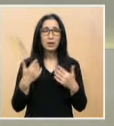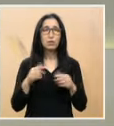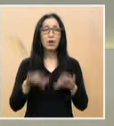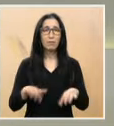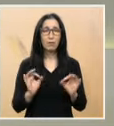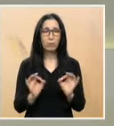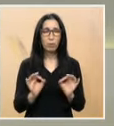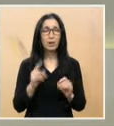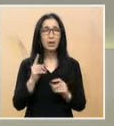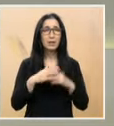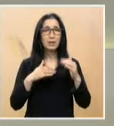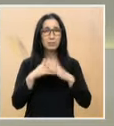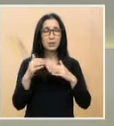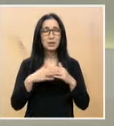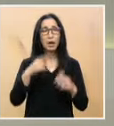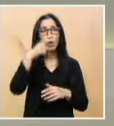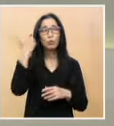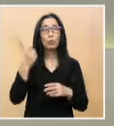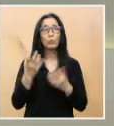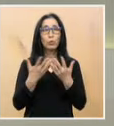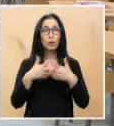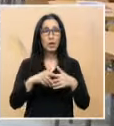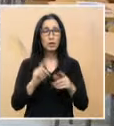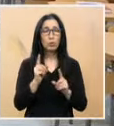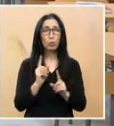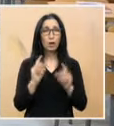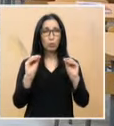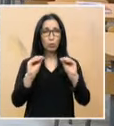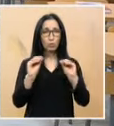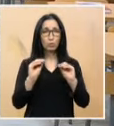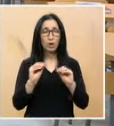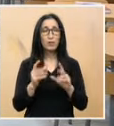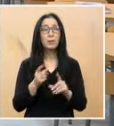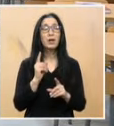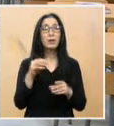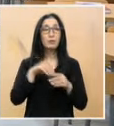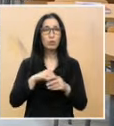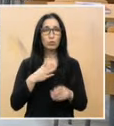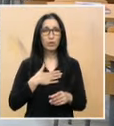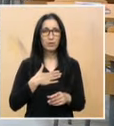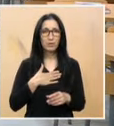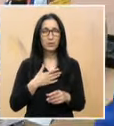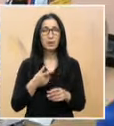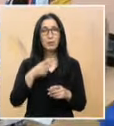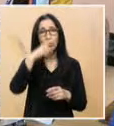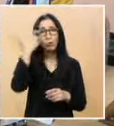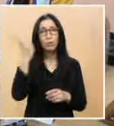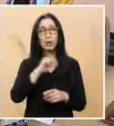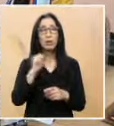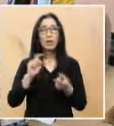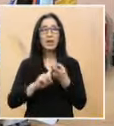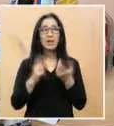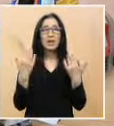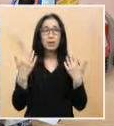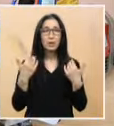в момента това е една специалност топлотехника, по която обучаваме ученици, и тя включва в себе си и топлинна,